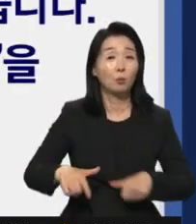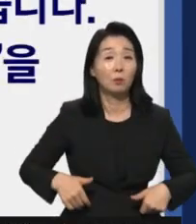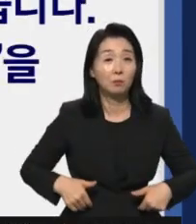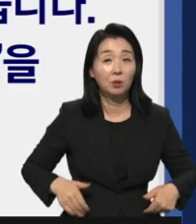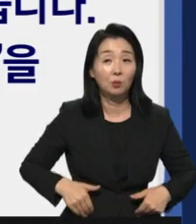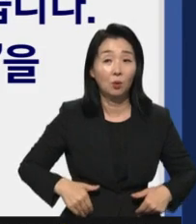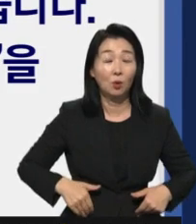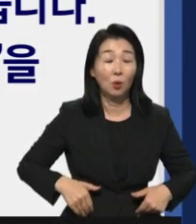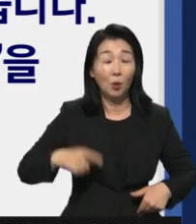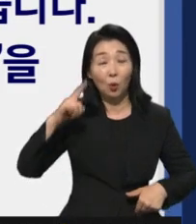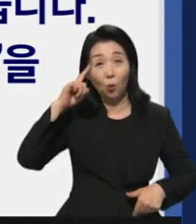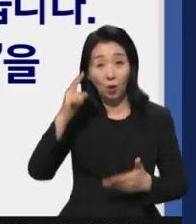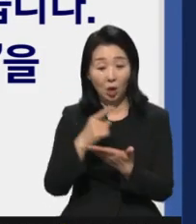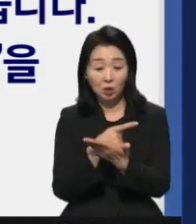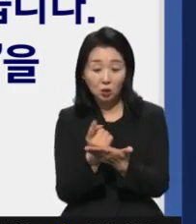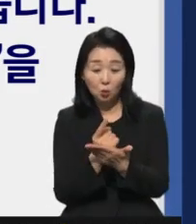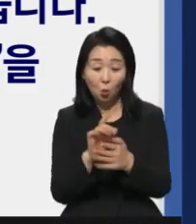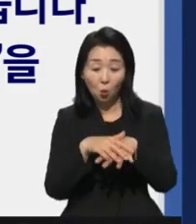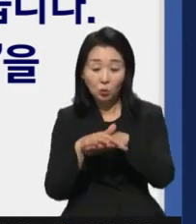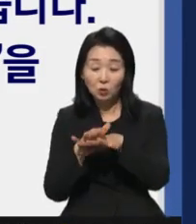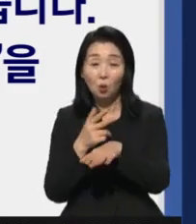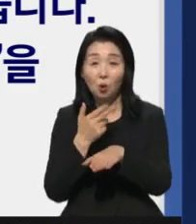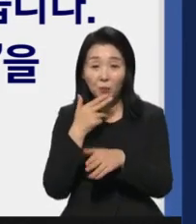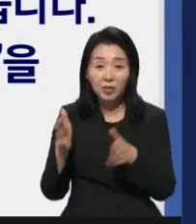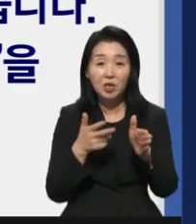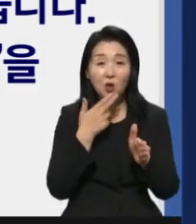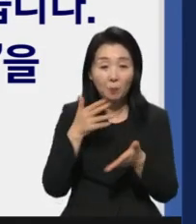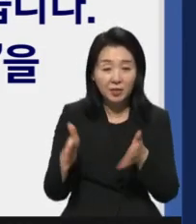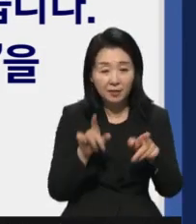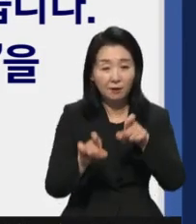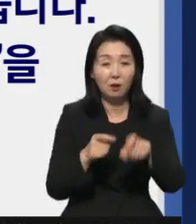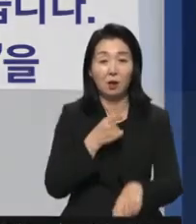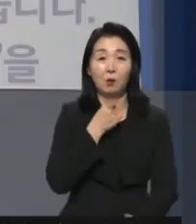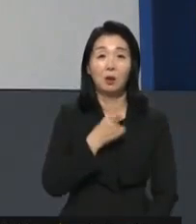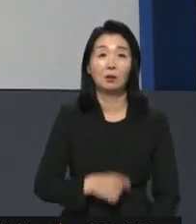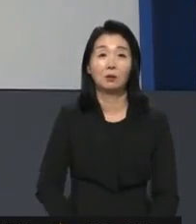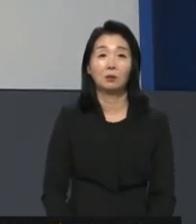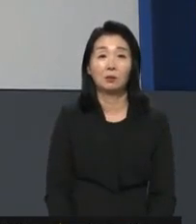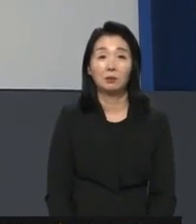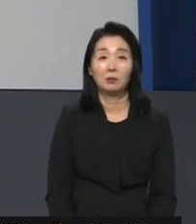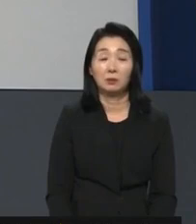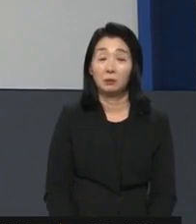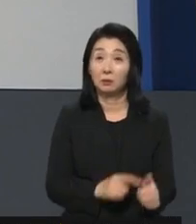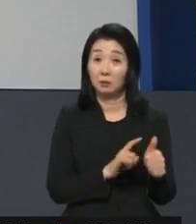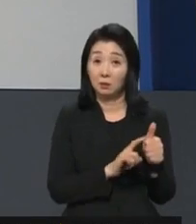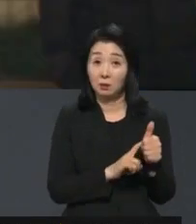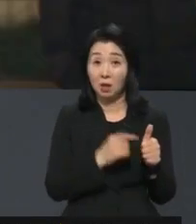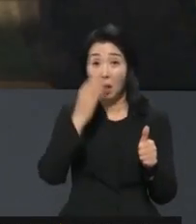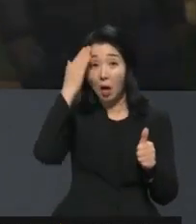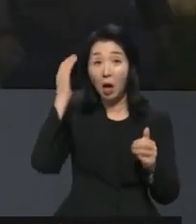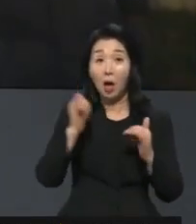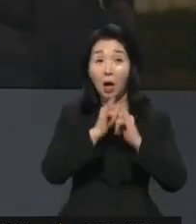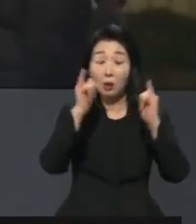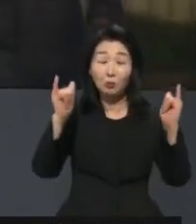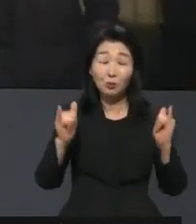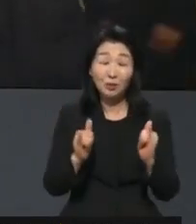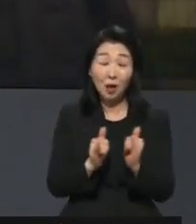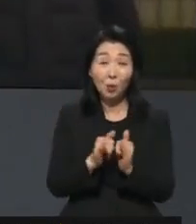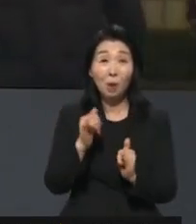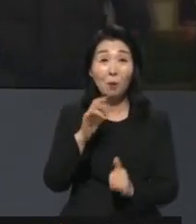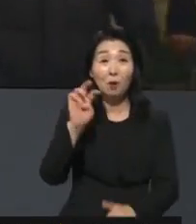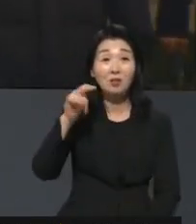지도도 나침반도 없는 길 없는 길을 걸어가겠습니다. 네, 그런데 이 조 전 장관, 한국 사회의 영린이라고 할 수